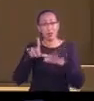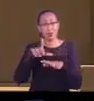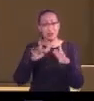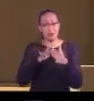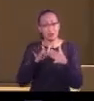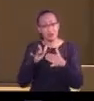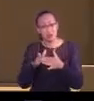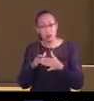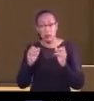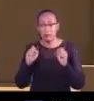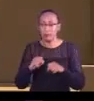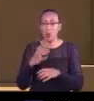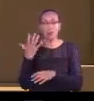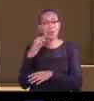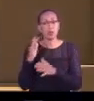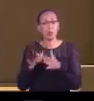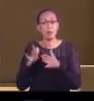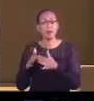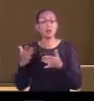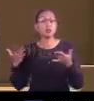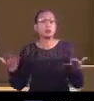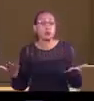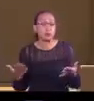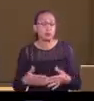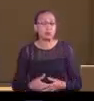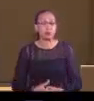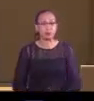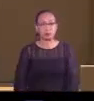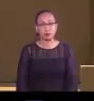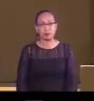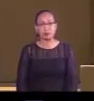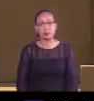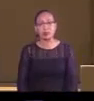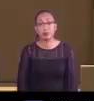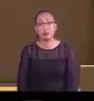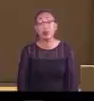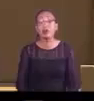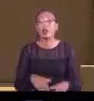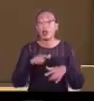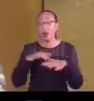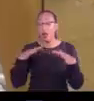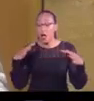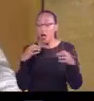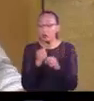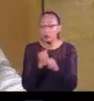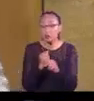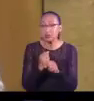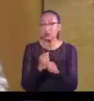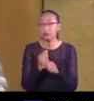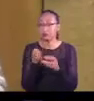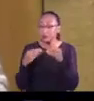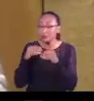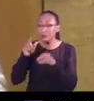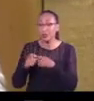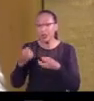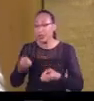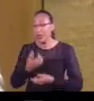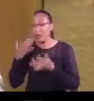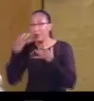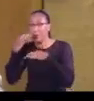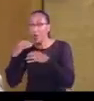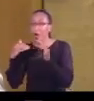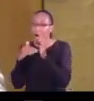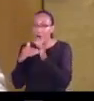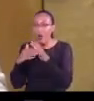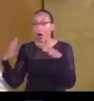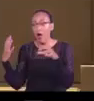aurait pu en faire 500. C'est vrai. Bien. Mais en tout cas, il fallait synthétiser. Et en plus, le rapporteur a synthétisé pour rester dans un